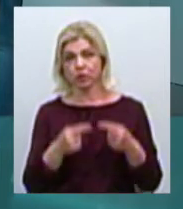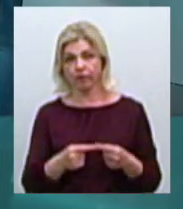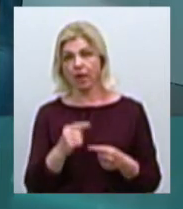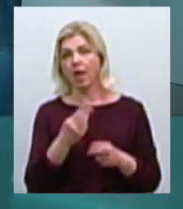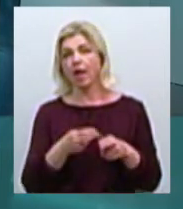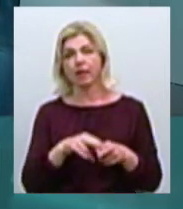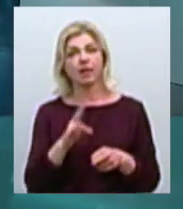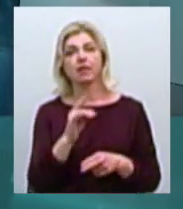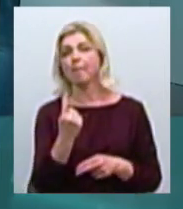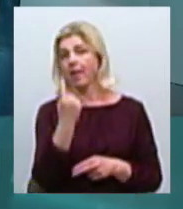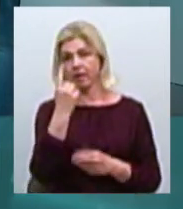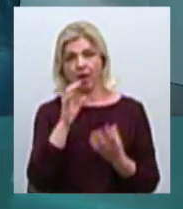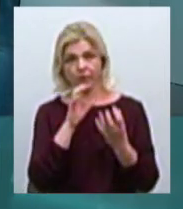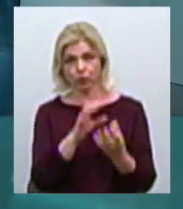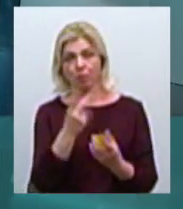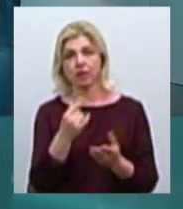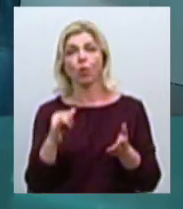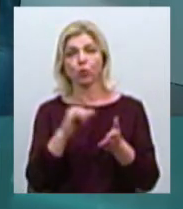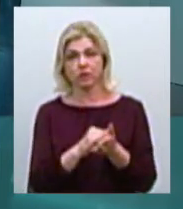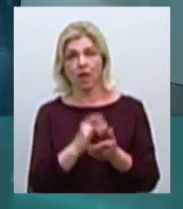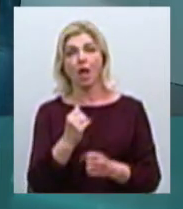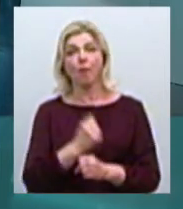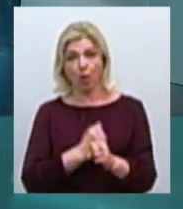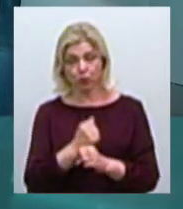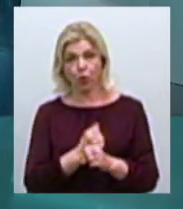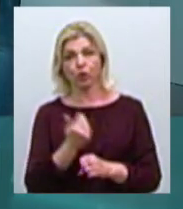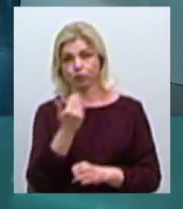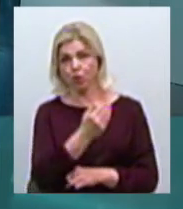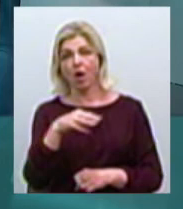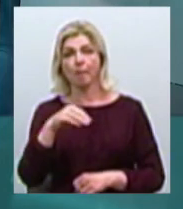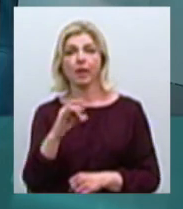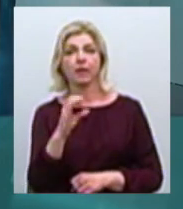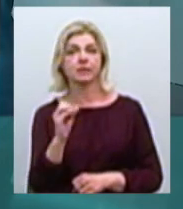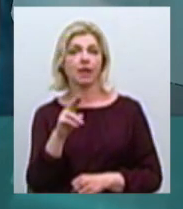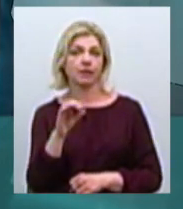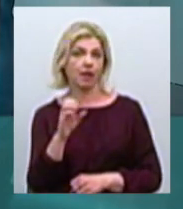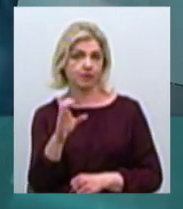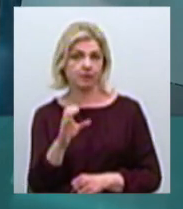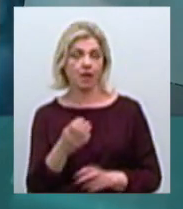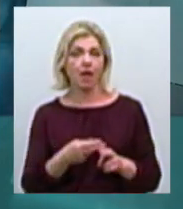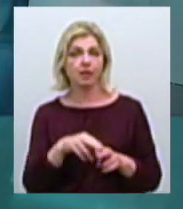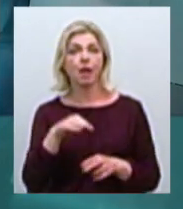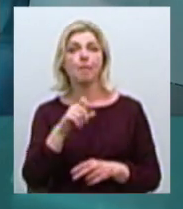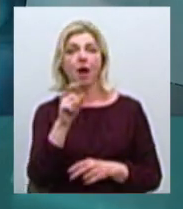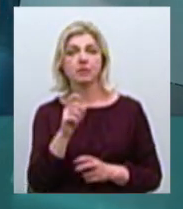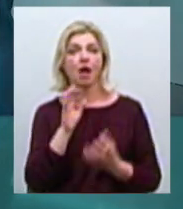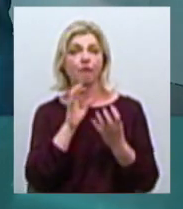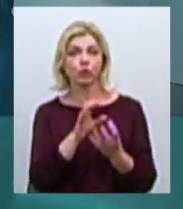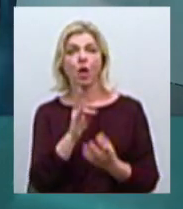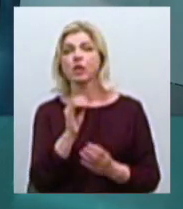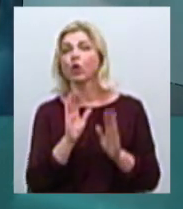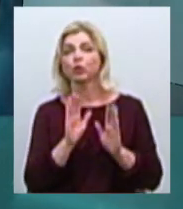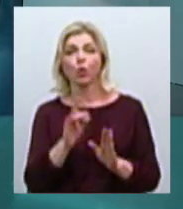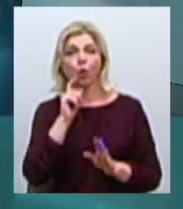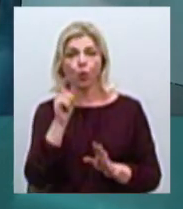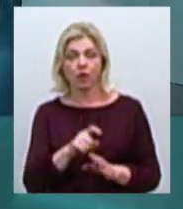были установлены. И при этом двигатели мерседесовские. И при этом двигатели Мерседес. Тобто це эти мазовские автобусы, они не только в Украине бегают, они